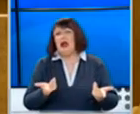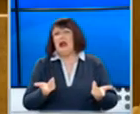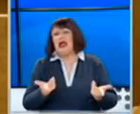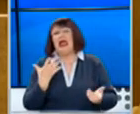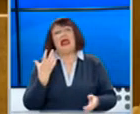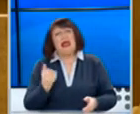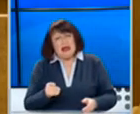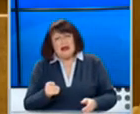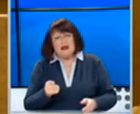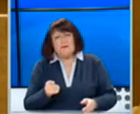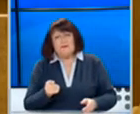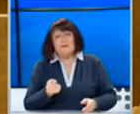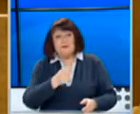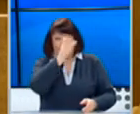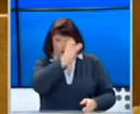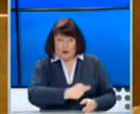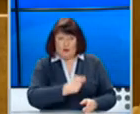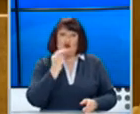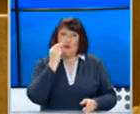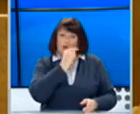Έχει ο ίδιος